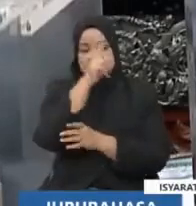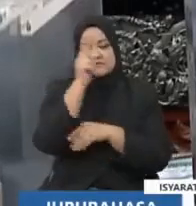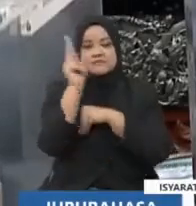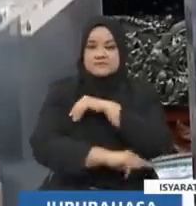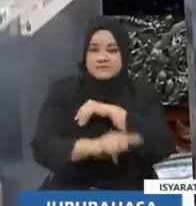kerajaan-kerajaan negeri